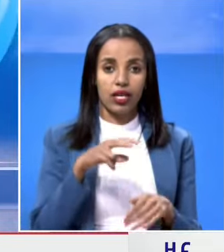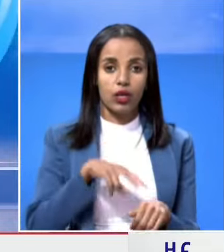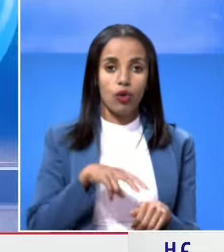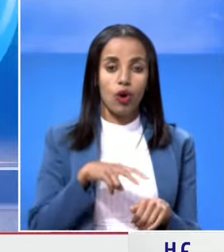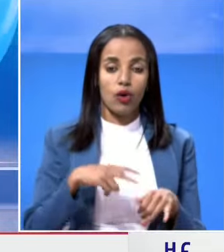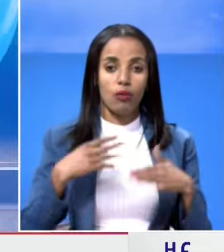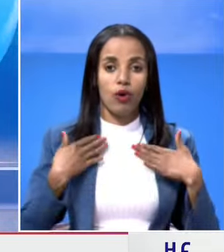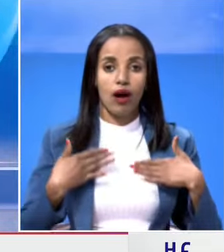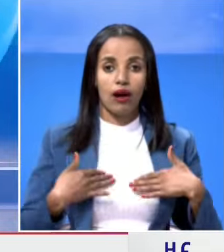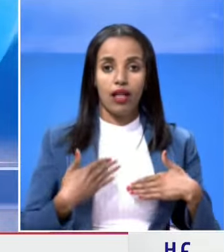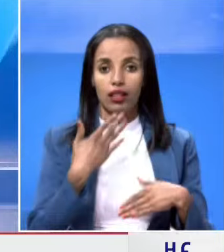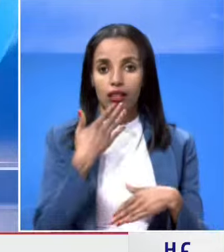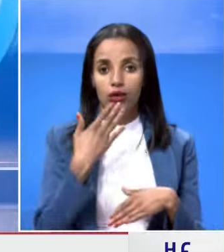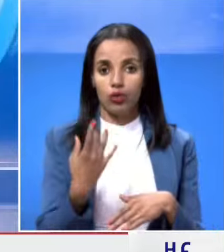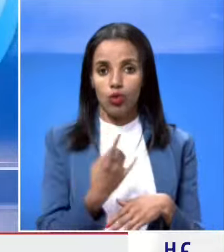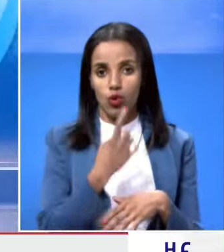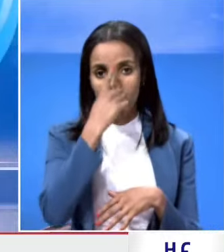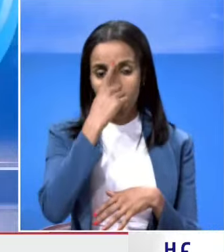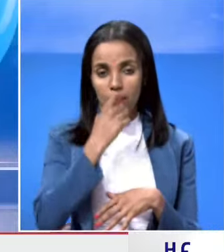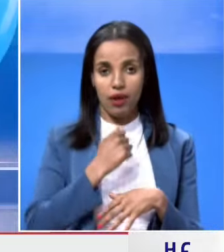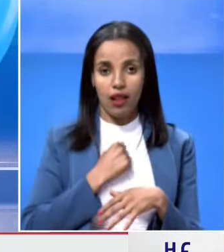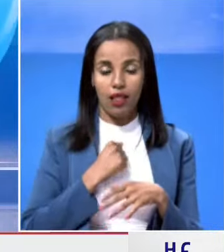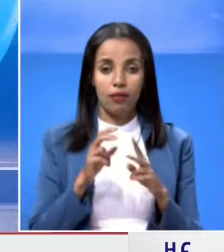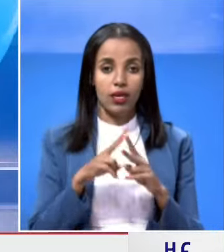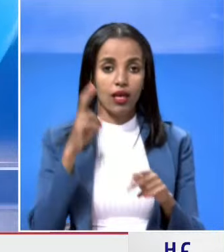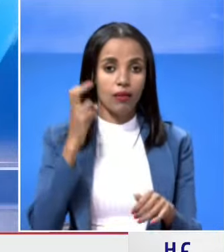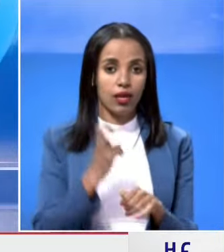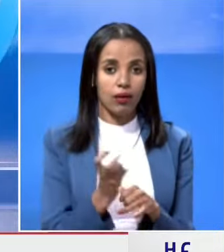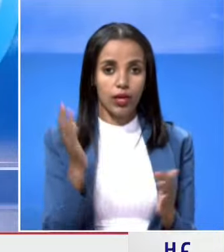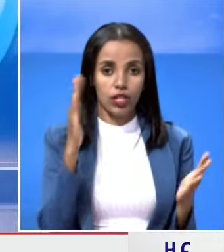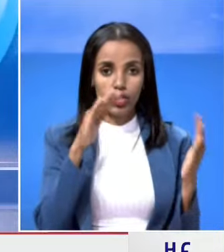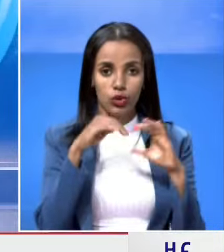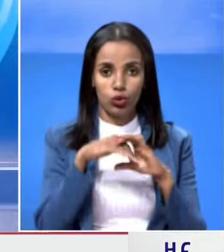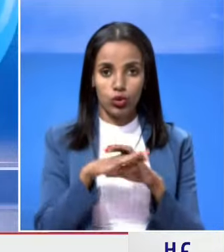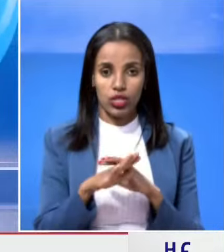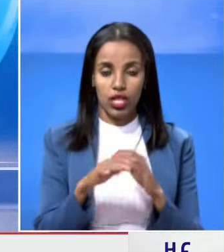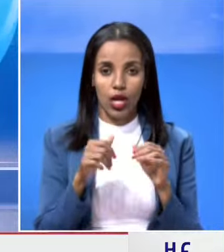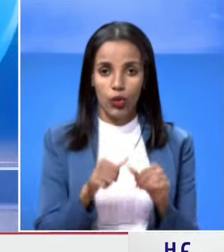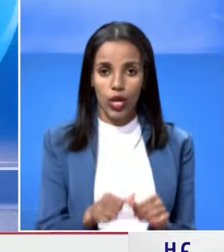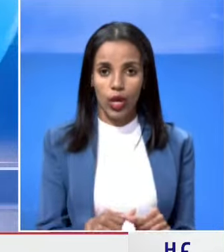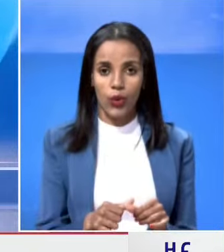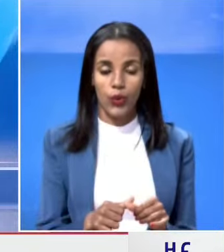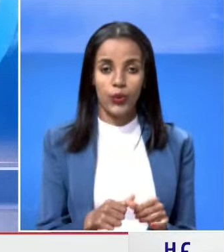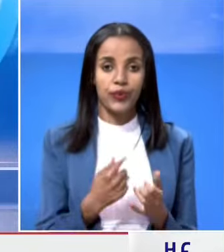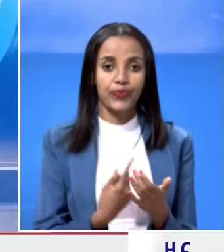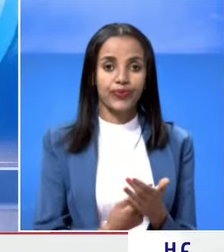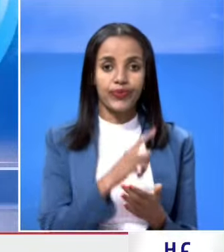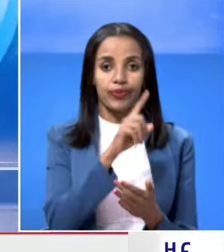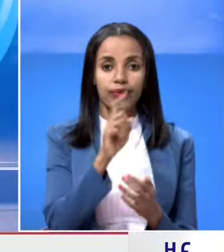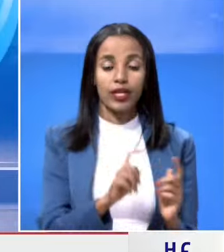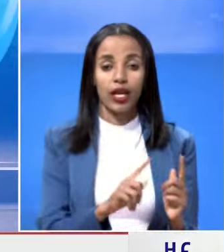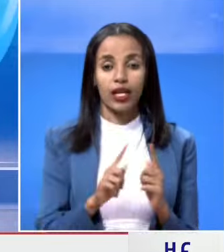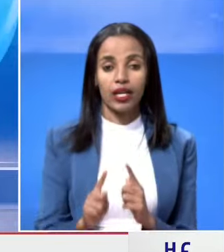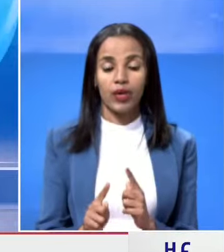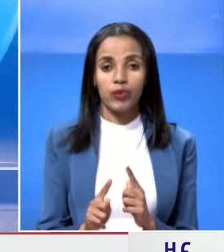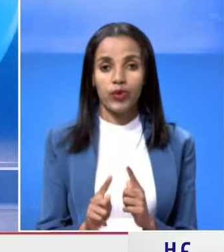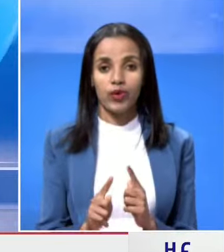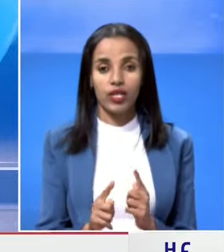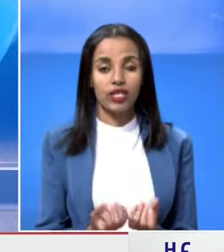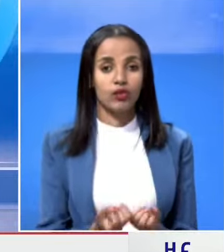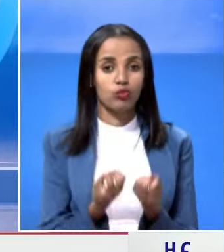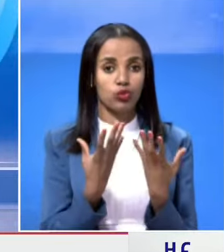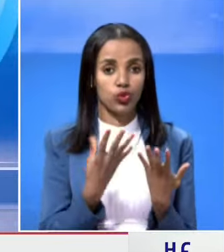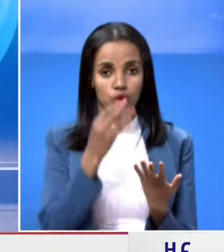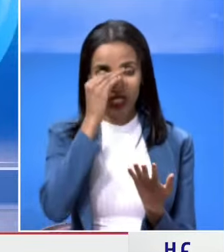አካል ጥሩ መሆኑን እናምናለን። በጣም ከባድ ችግር ውስጥ ምስቅልቅል ውስጥ ነው የቆየ ነው። ይሄ ጥያቄ ደግሞ እንግዲህ ብዙ